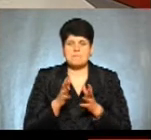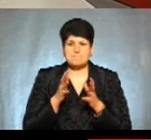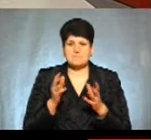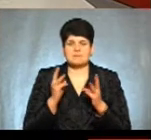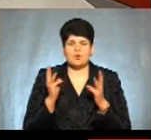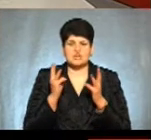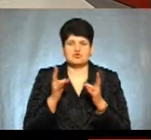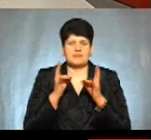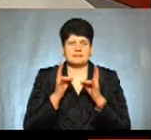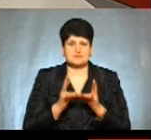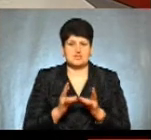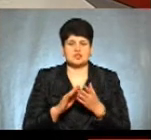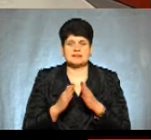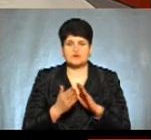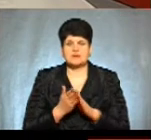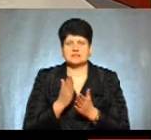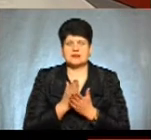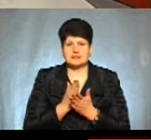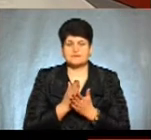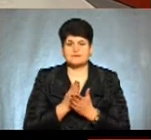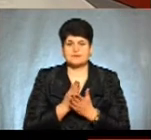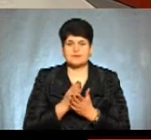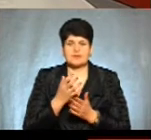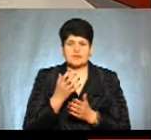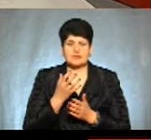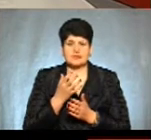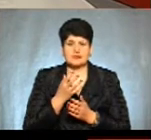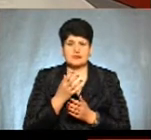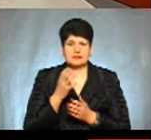найбільше пожежонебезпечна ситуація складається